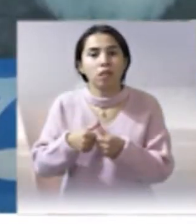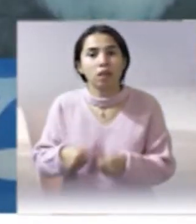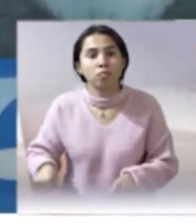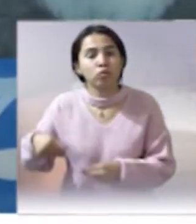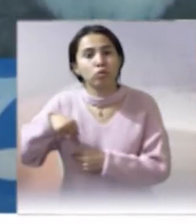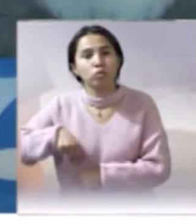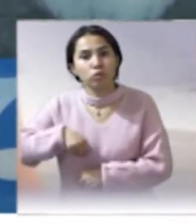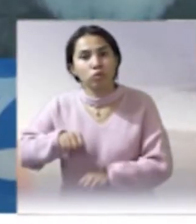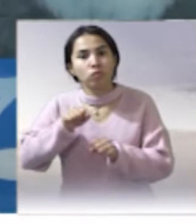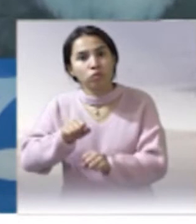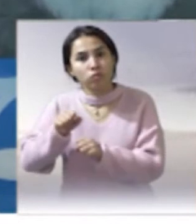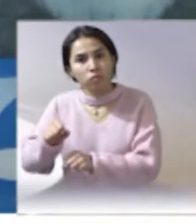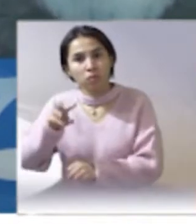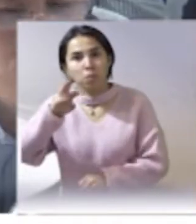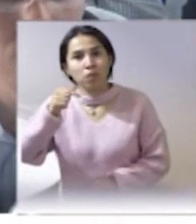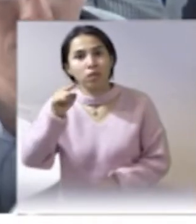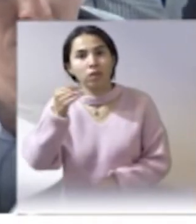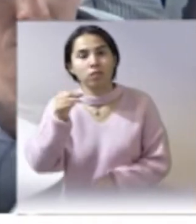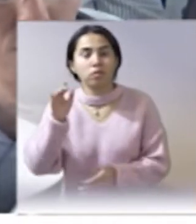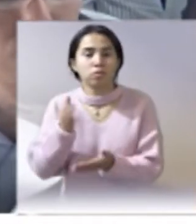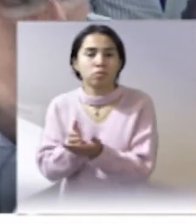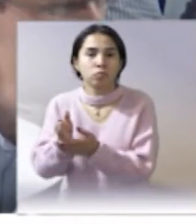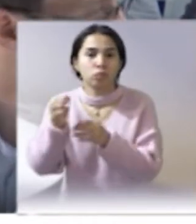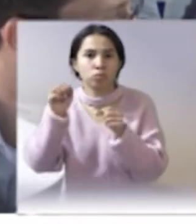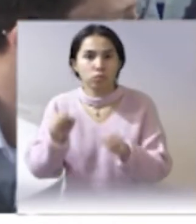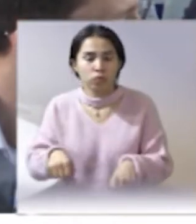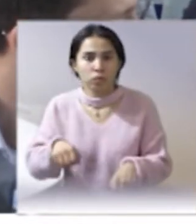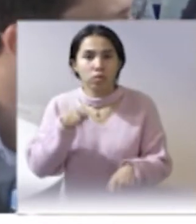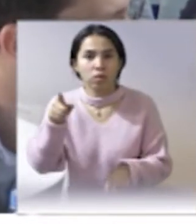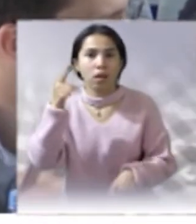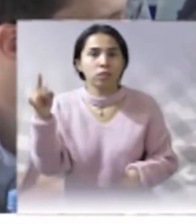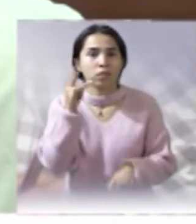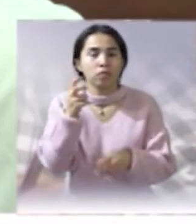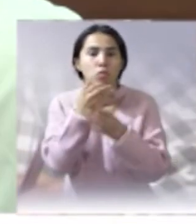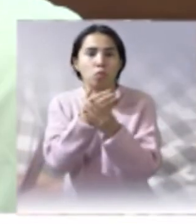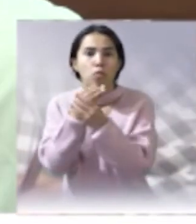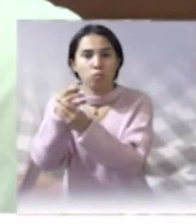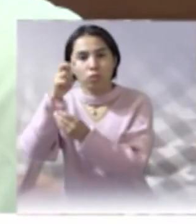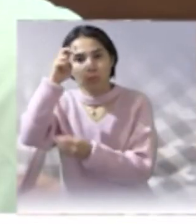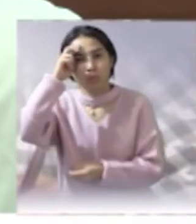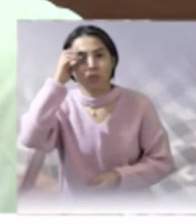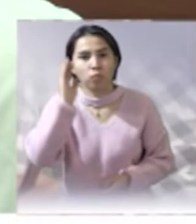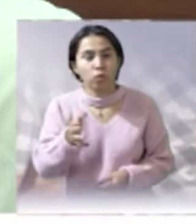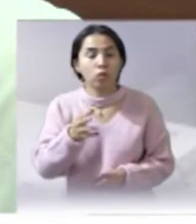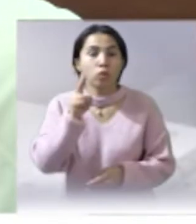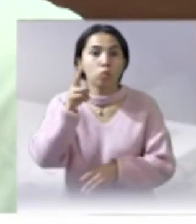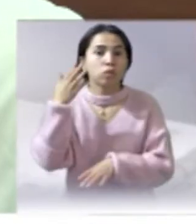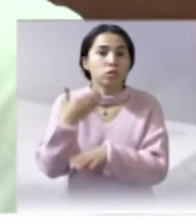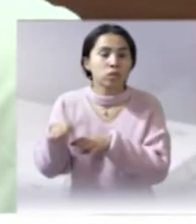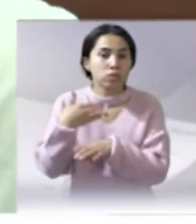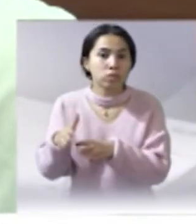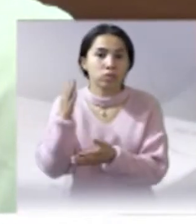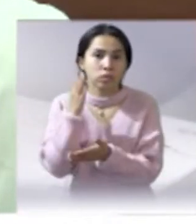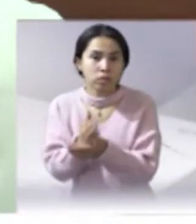безработных и самозанятых смогут оплачивать пенсионные отчисления, налоговые и другие платежи. В 10 сельских округах объем